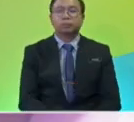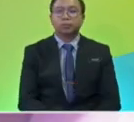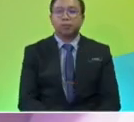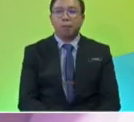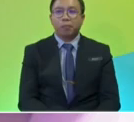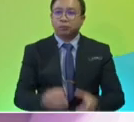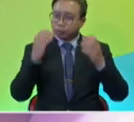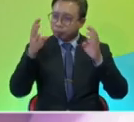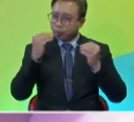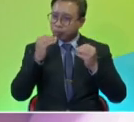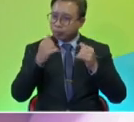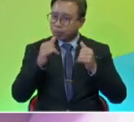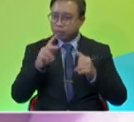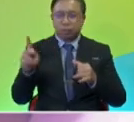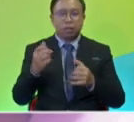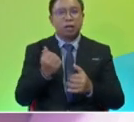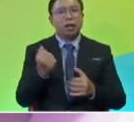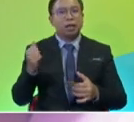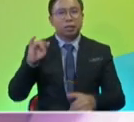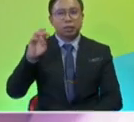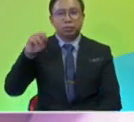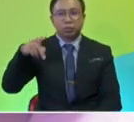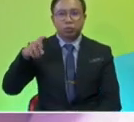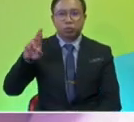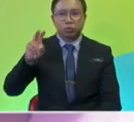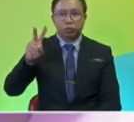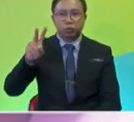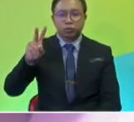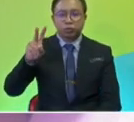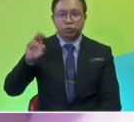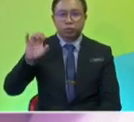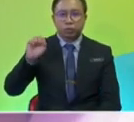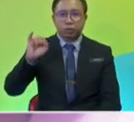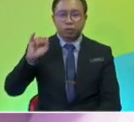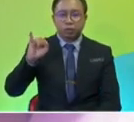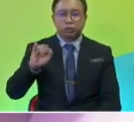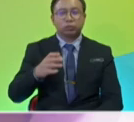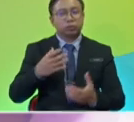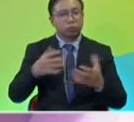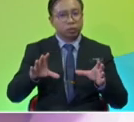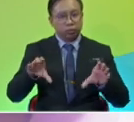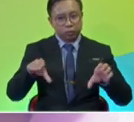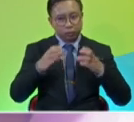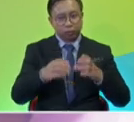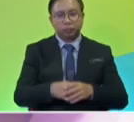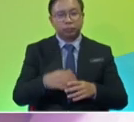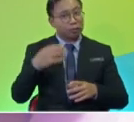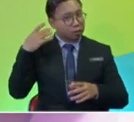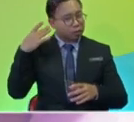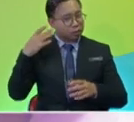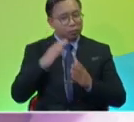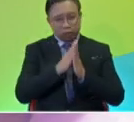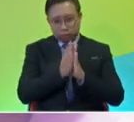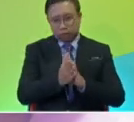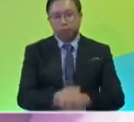Cikgu nak mainkan alat yang alat improvisasi pula Cikgu pilih yang improvisasi pula yang Cikgu dah buat ni tadi sedap ke tak sedap jadi ke tak jadi